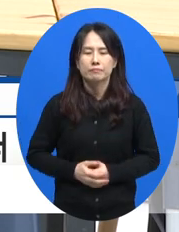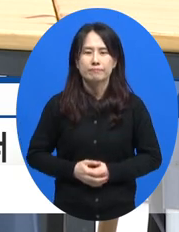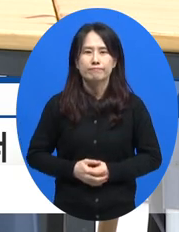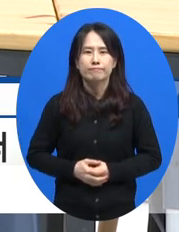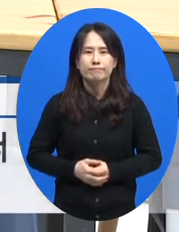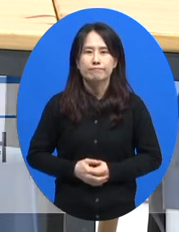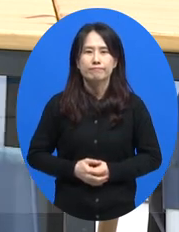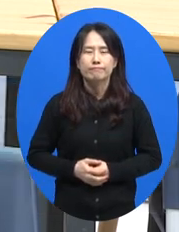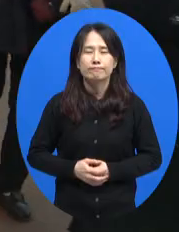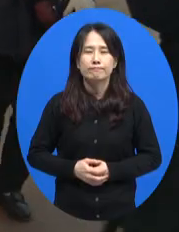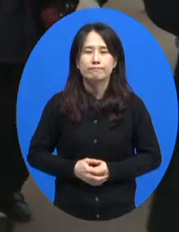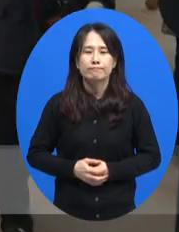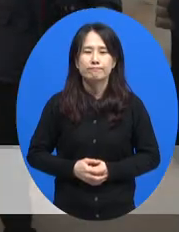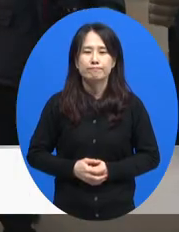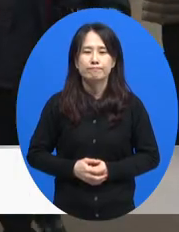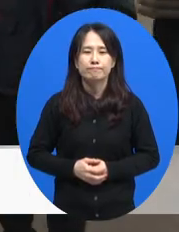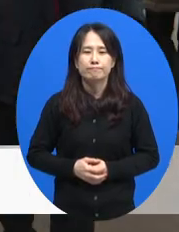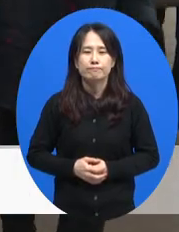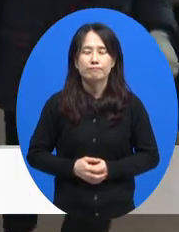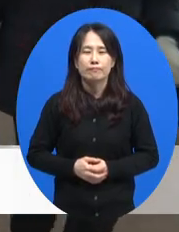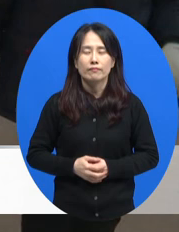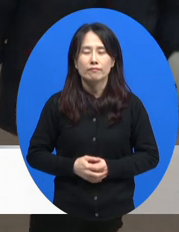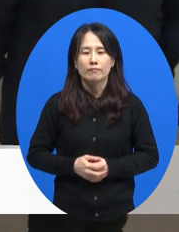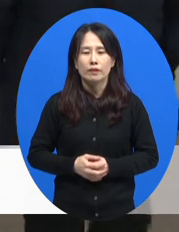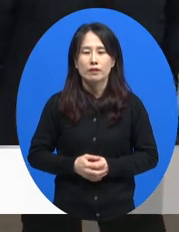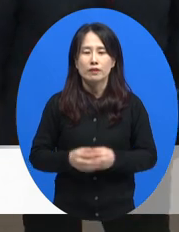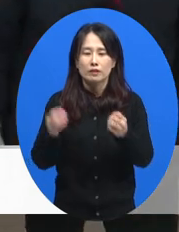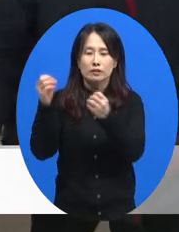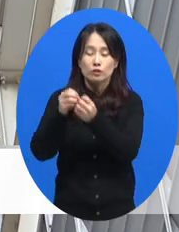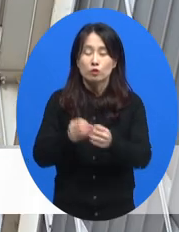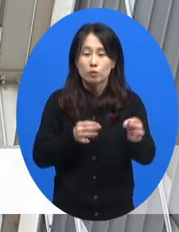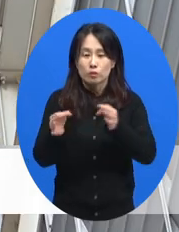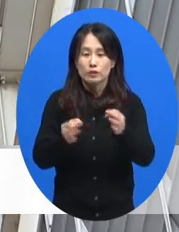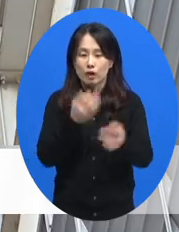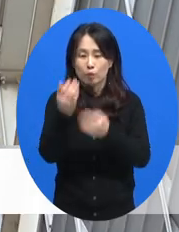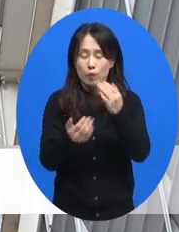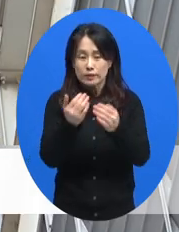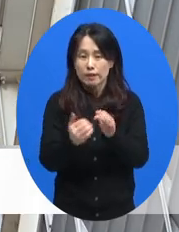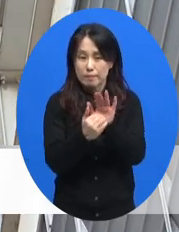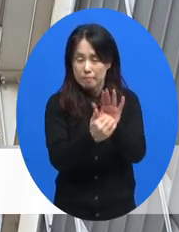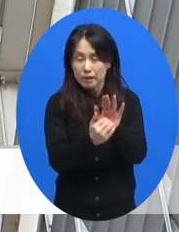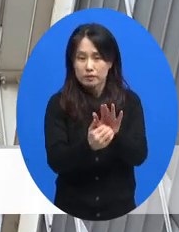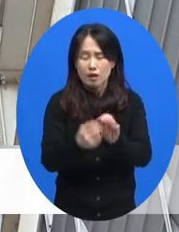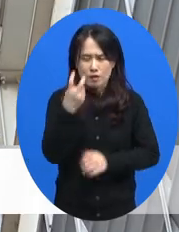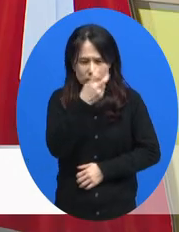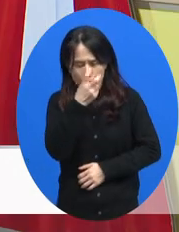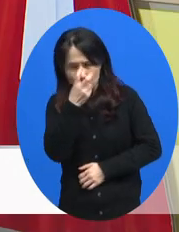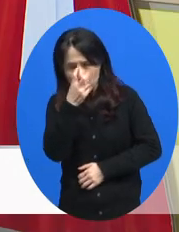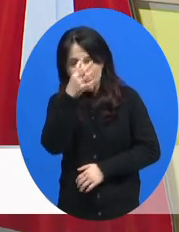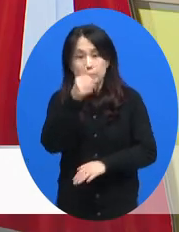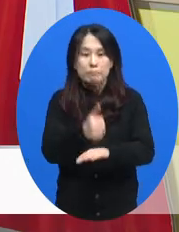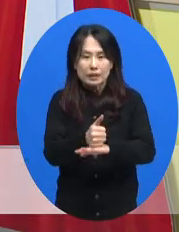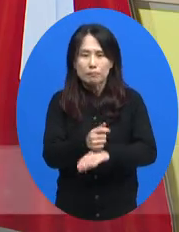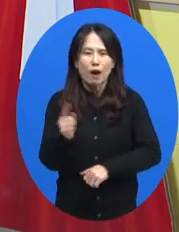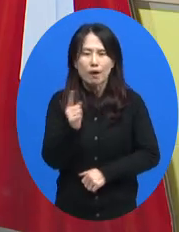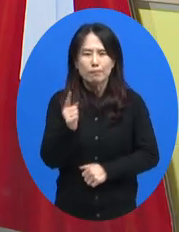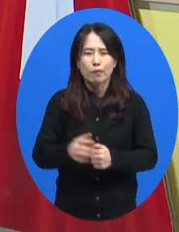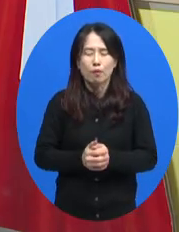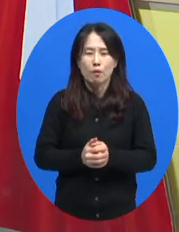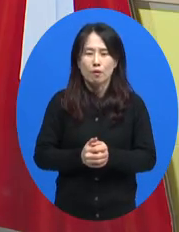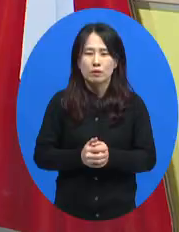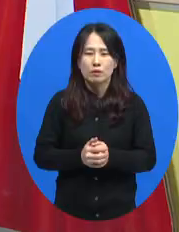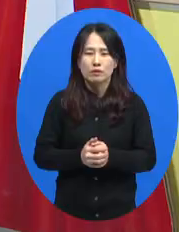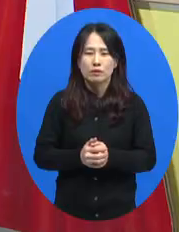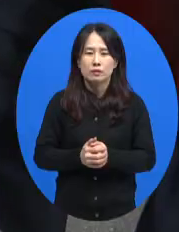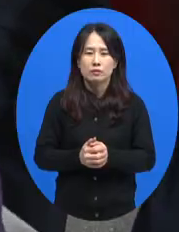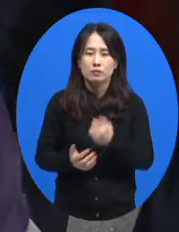점검이 되었던 것 같습니다. 경기도는 설을 앞두고 전통시장 화재 예방 관리 실태를 점검. 화재 알림 시스템과 아케이드 개폐 장치